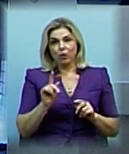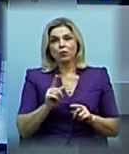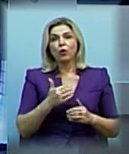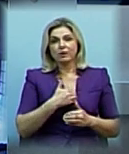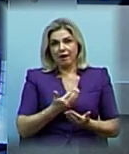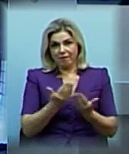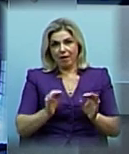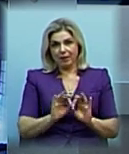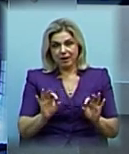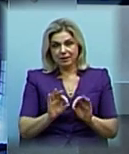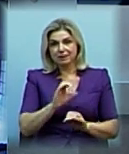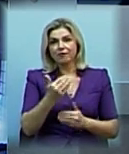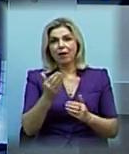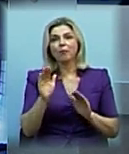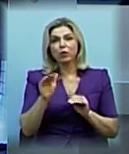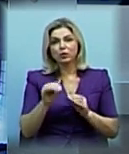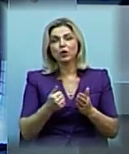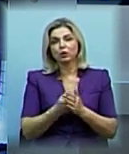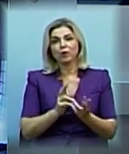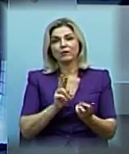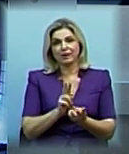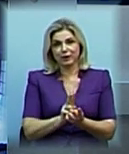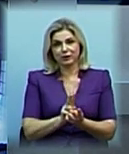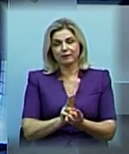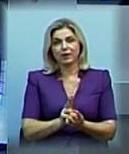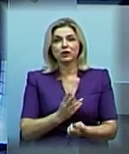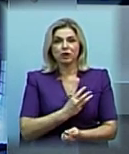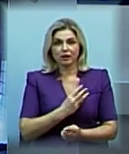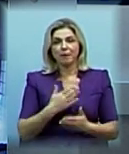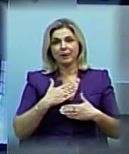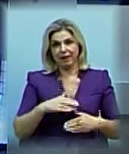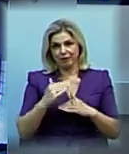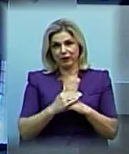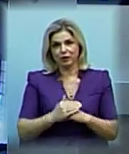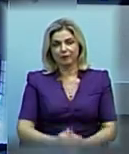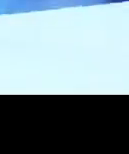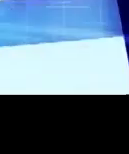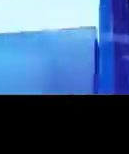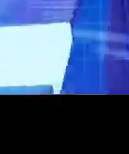вам розповісти. Я прощаюся з вами до наступної зустрічі та бажаю гарного вечора.